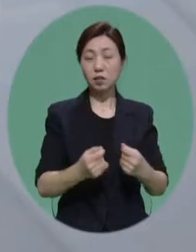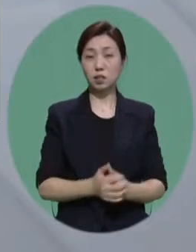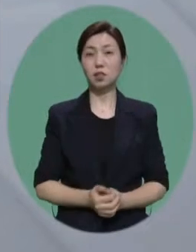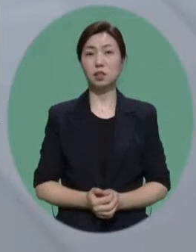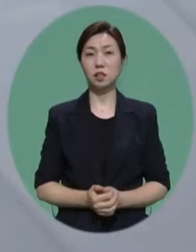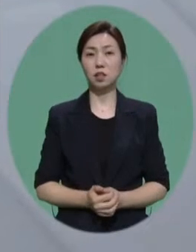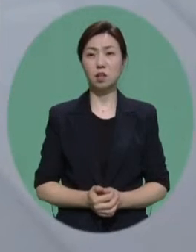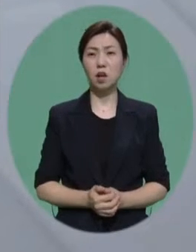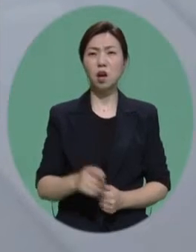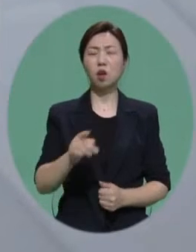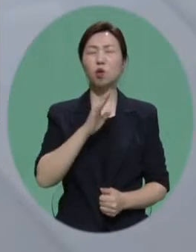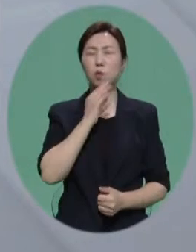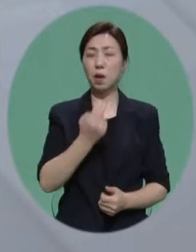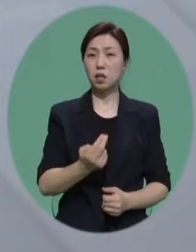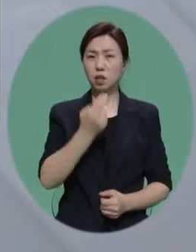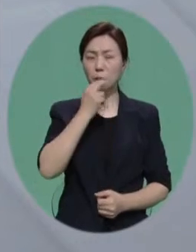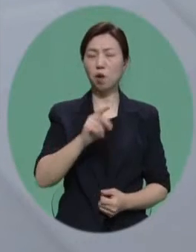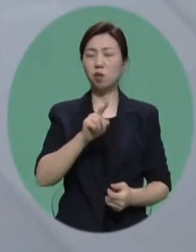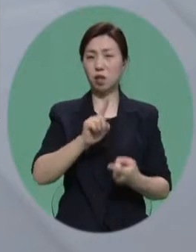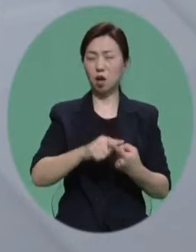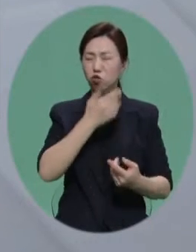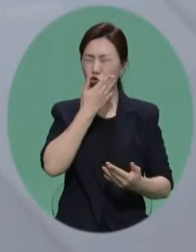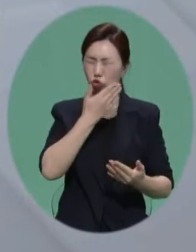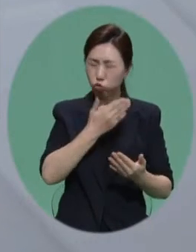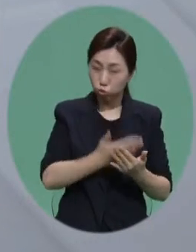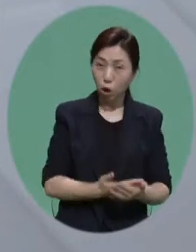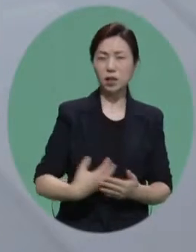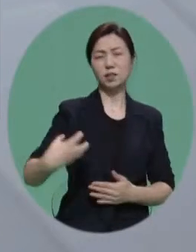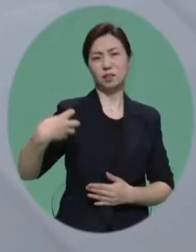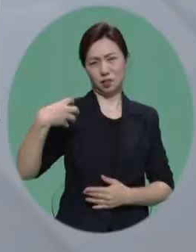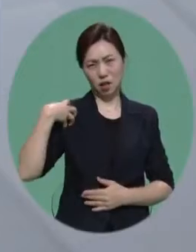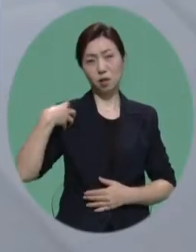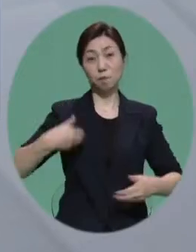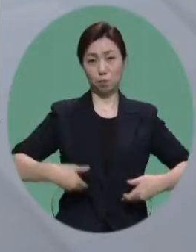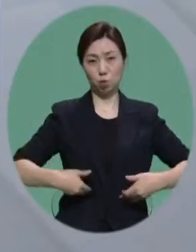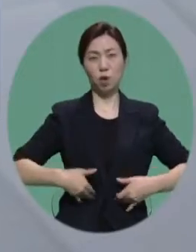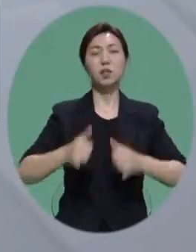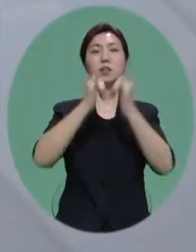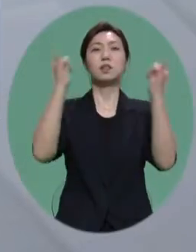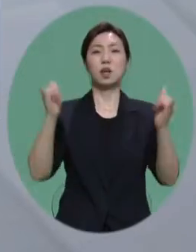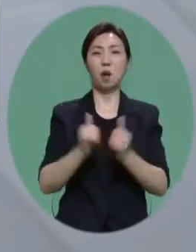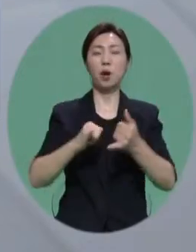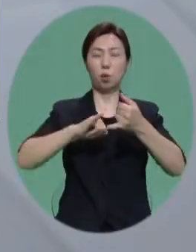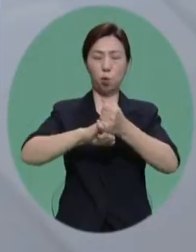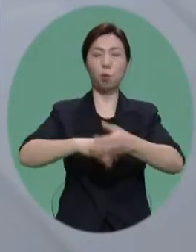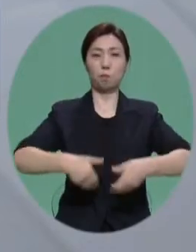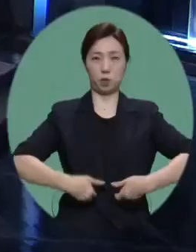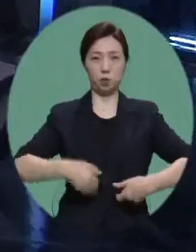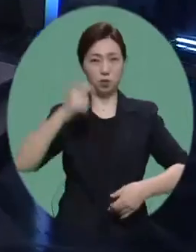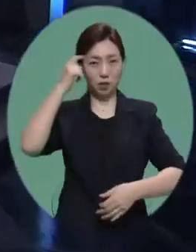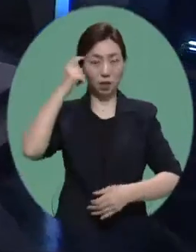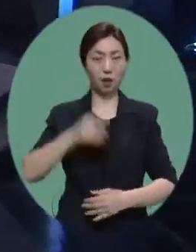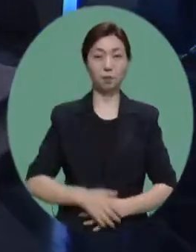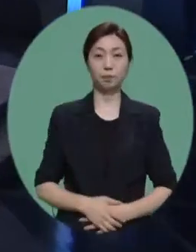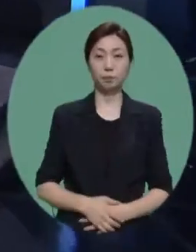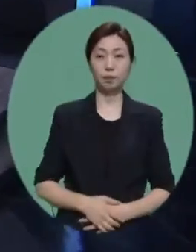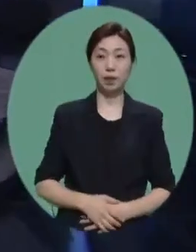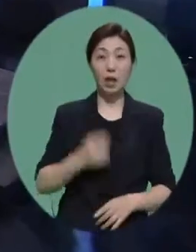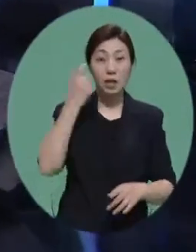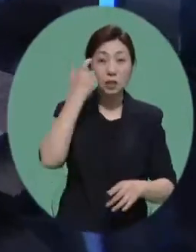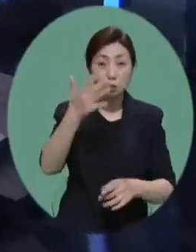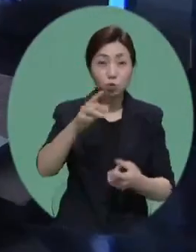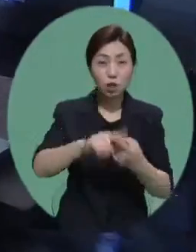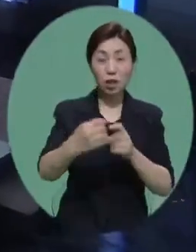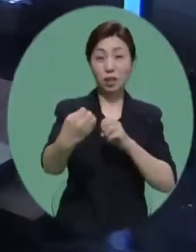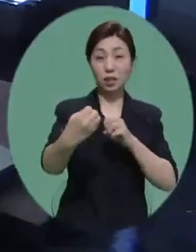내 존엄성 에 대한 의지를 갖는 사회가 돼야 된다고 생각해요 4 내가 서 않죠 내 질문에 만 답을 좀 간단히